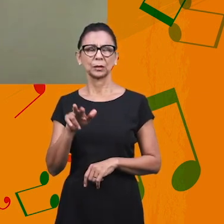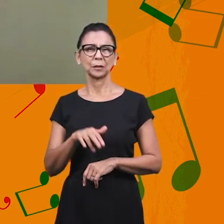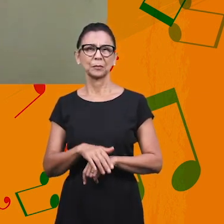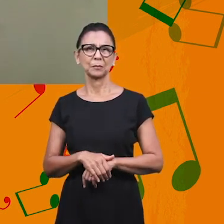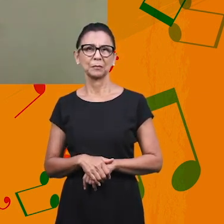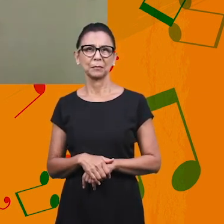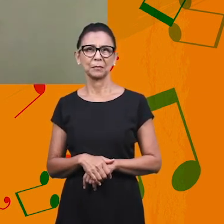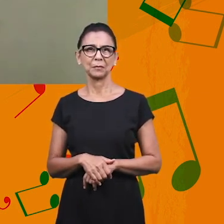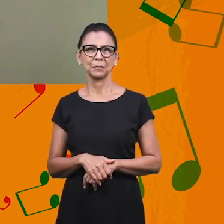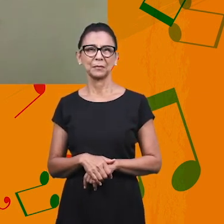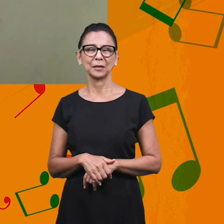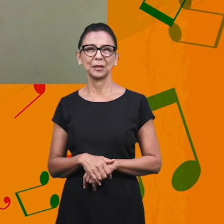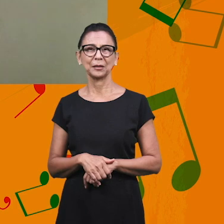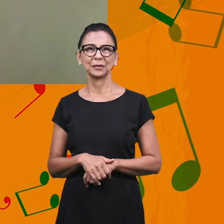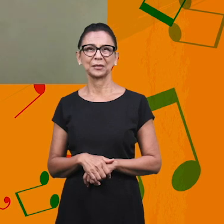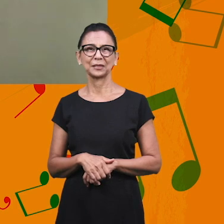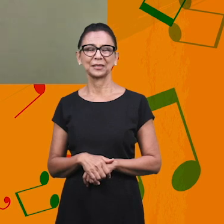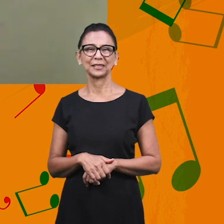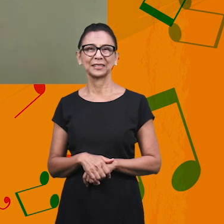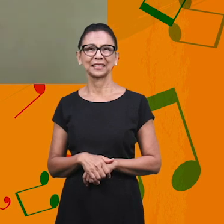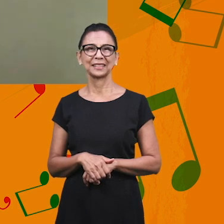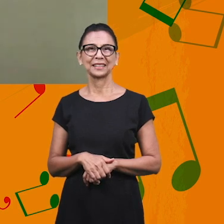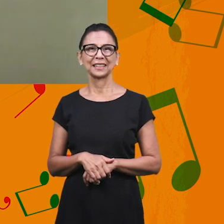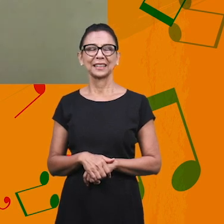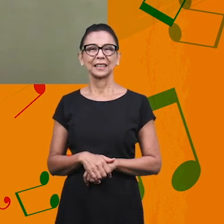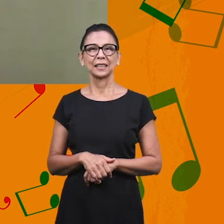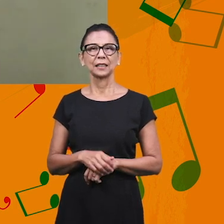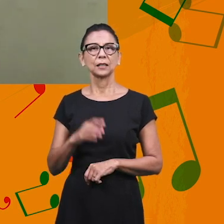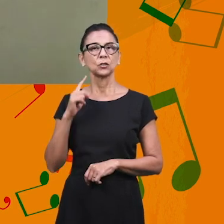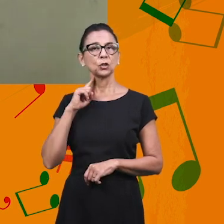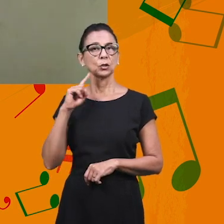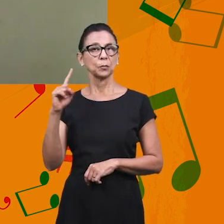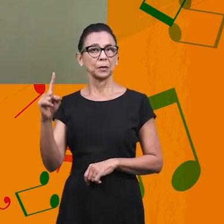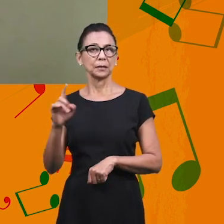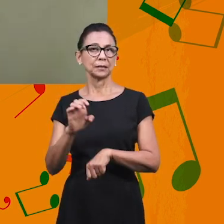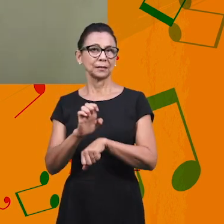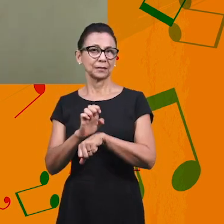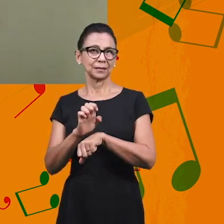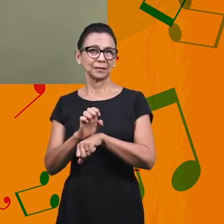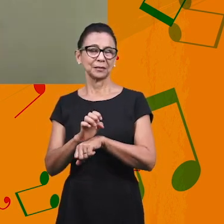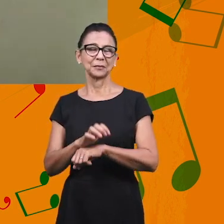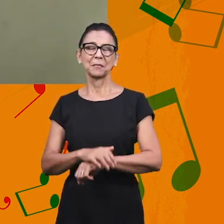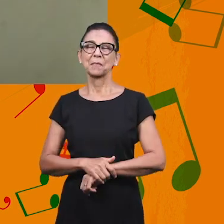Les frères João Vitor e Maria Clara de Belo Horizonte, Minas Gerais.